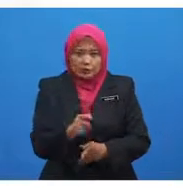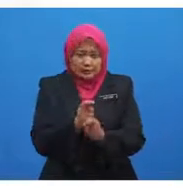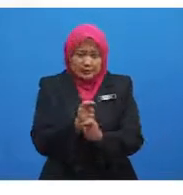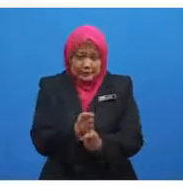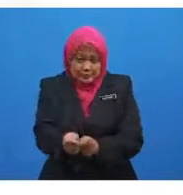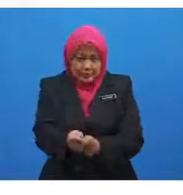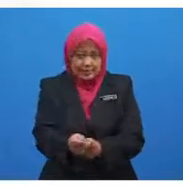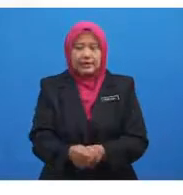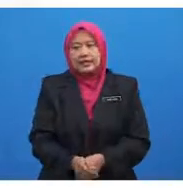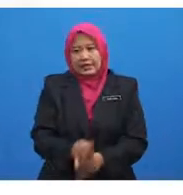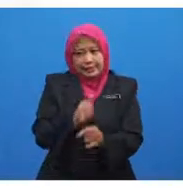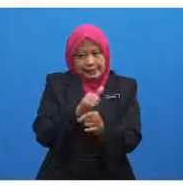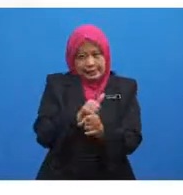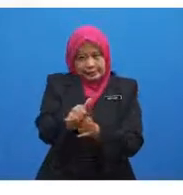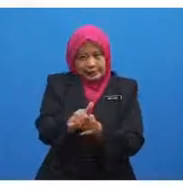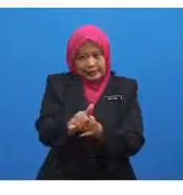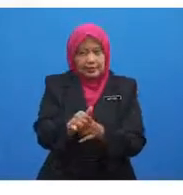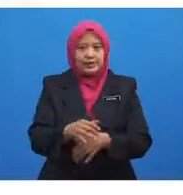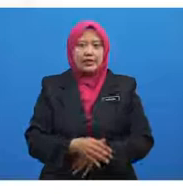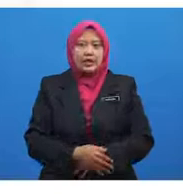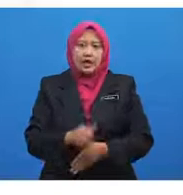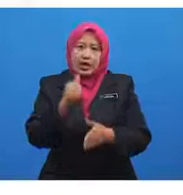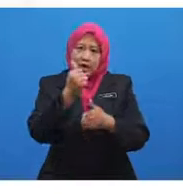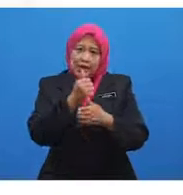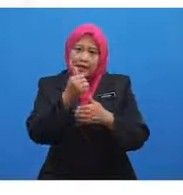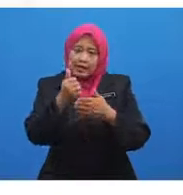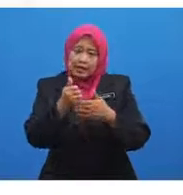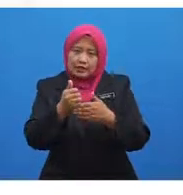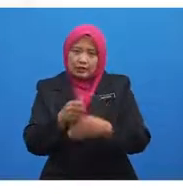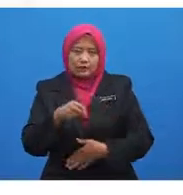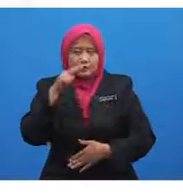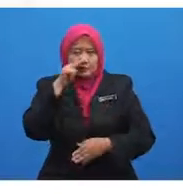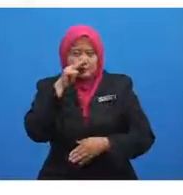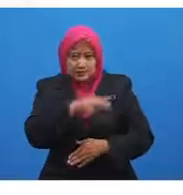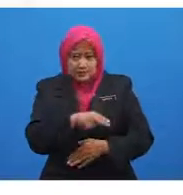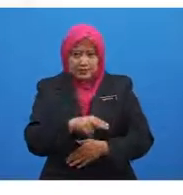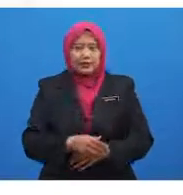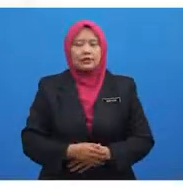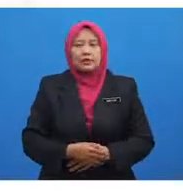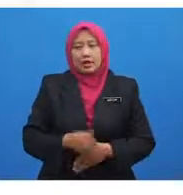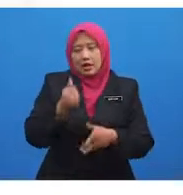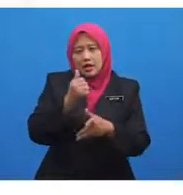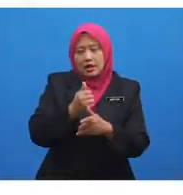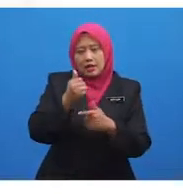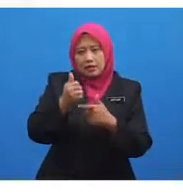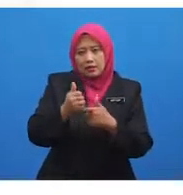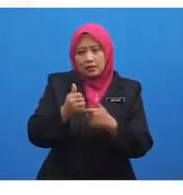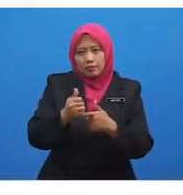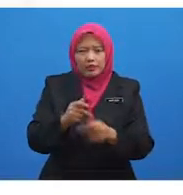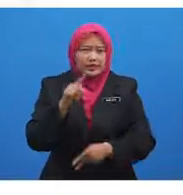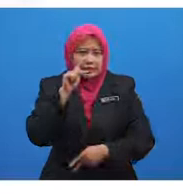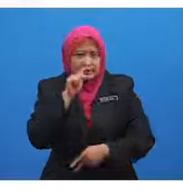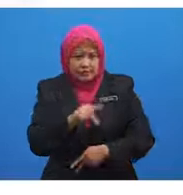mengejek, menyindir secara serius atau secara berjenaka serta mengkritik tingkah